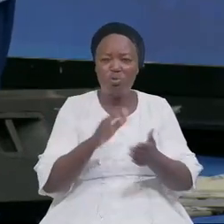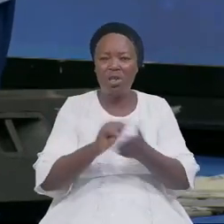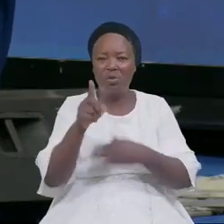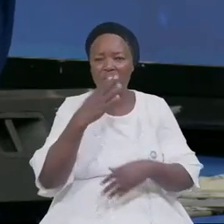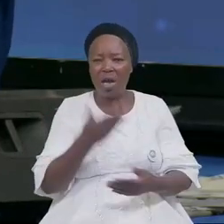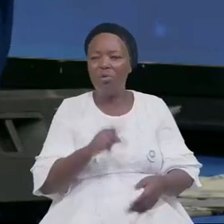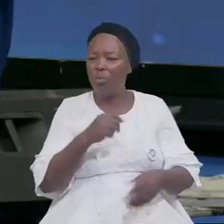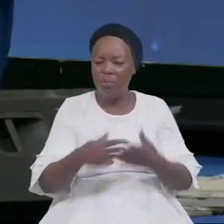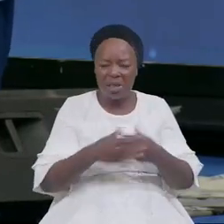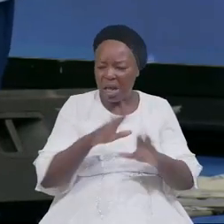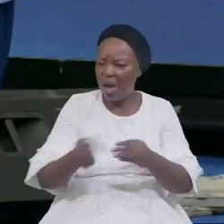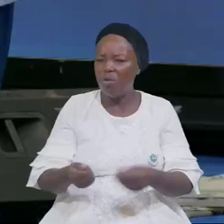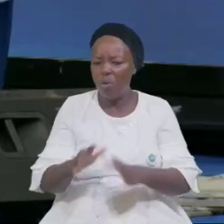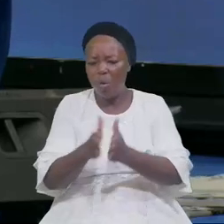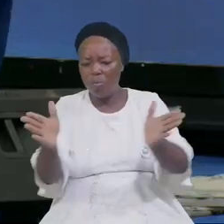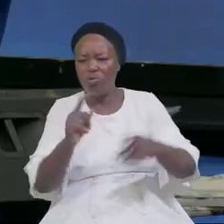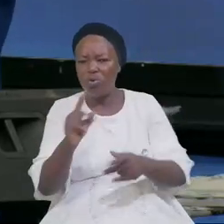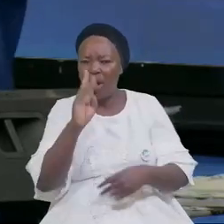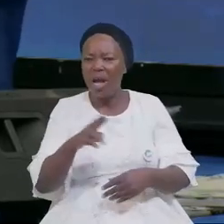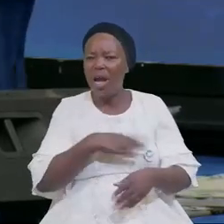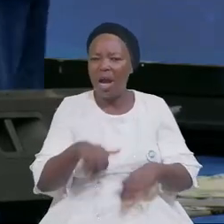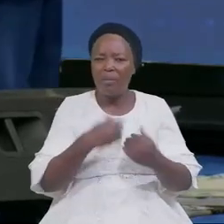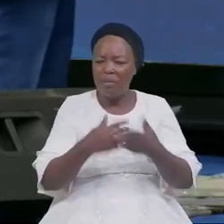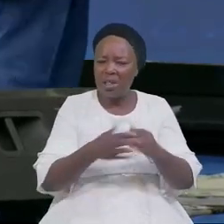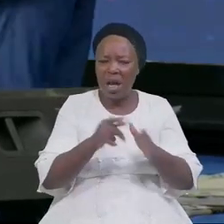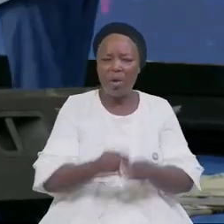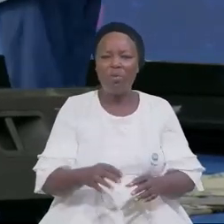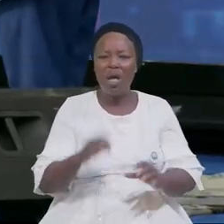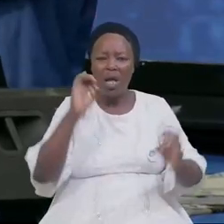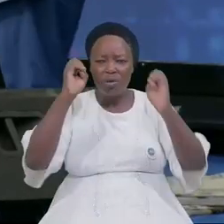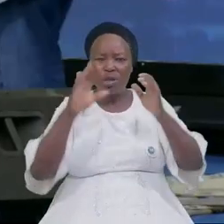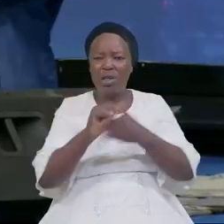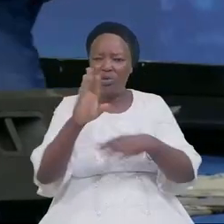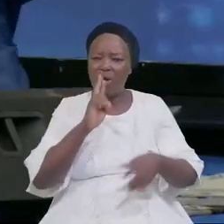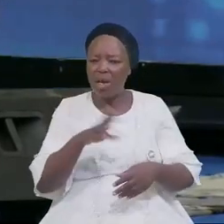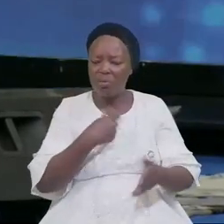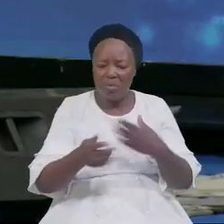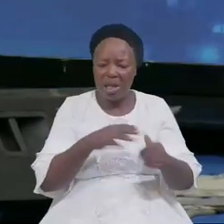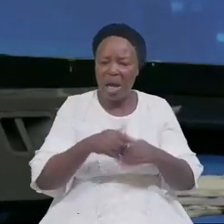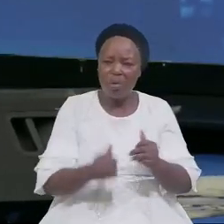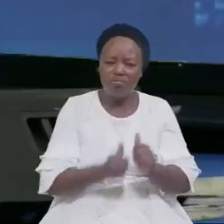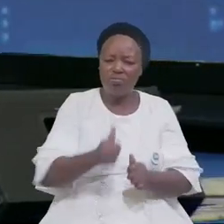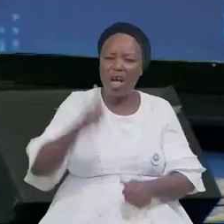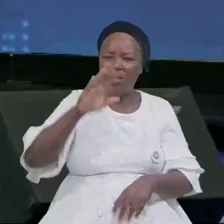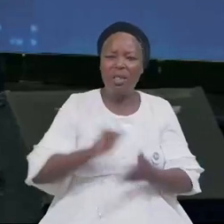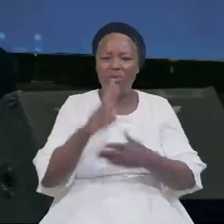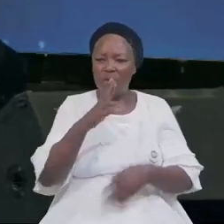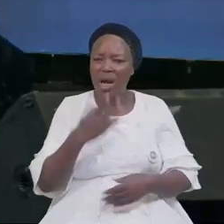vous soyez, aussi généreux et intrigué que vous soyez, aussi élevé que vous soyez,